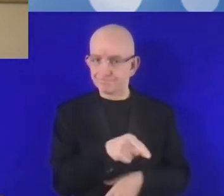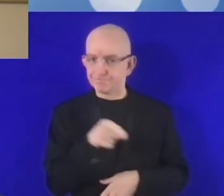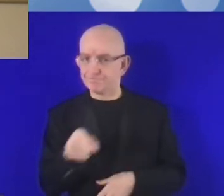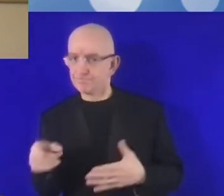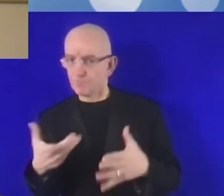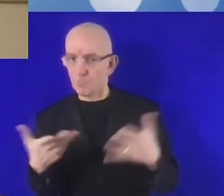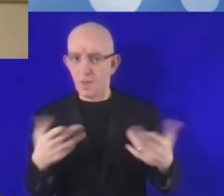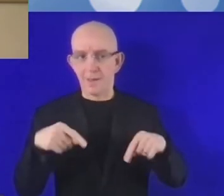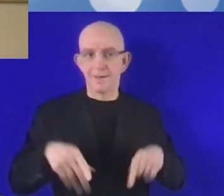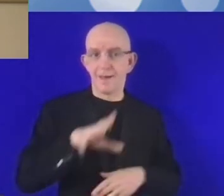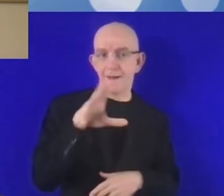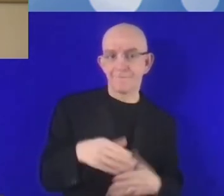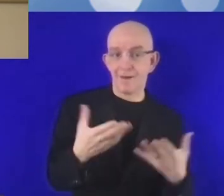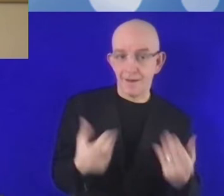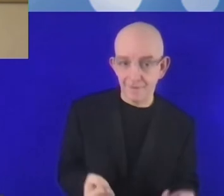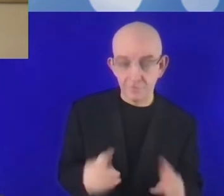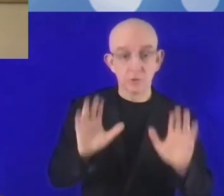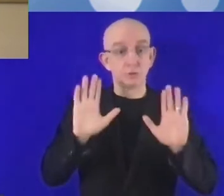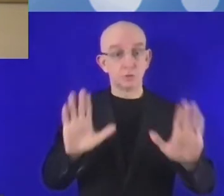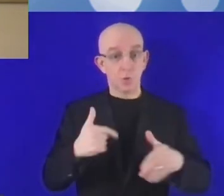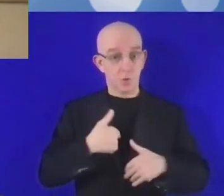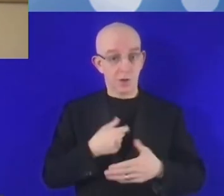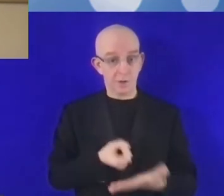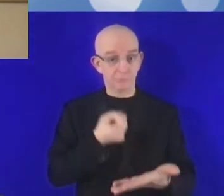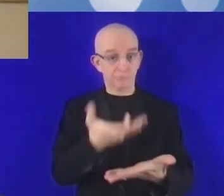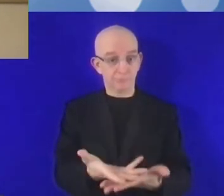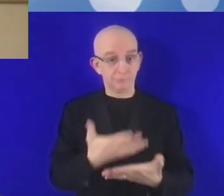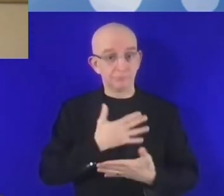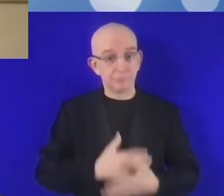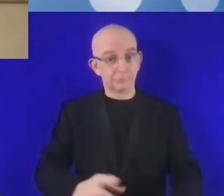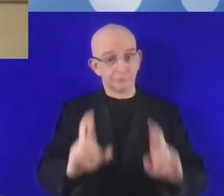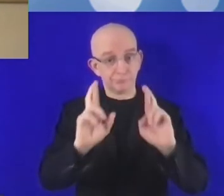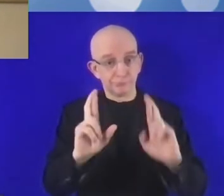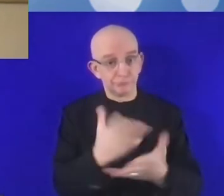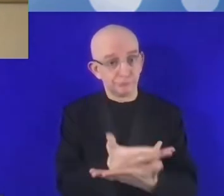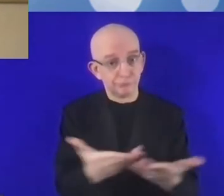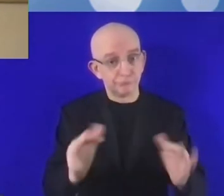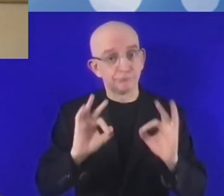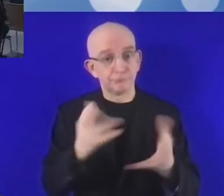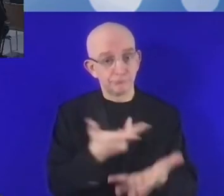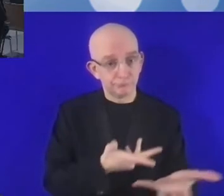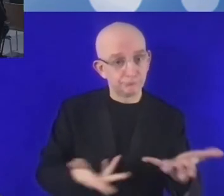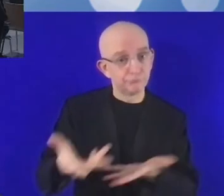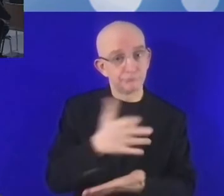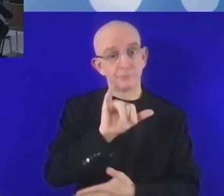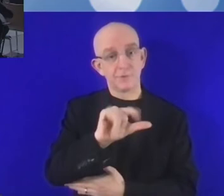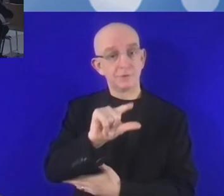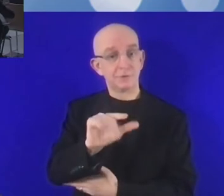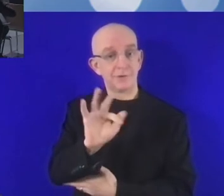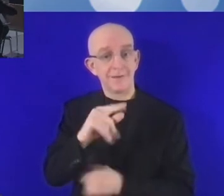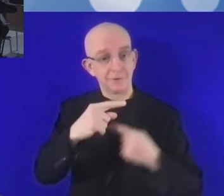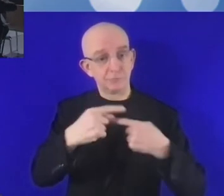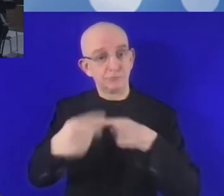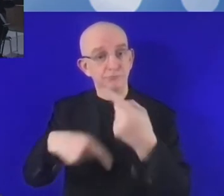J'aimerais vous transmettre mes meilleurs voeux. Je vous souhaite des débats fructueux et j'espère que des événements tels que ce sommet